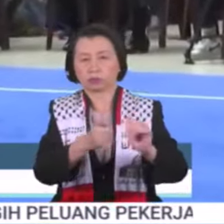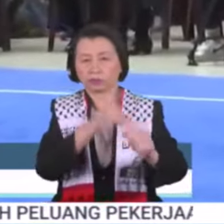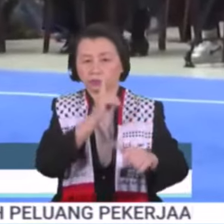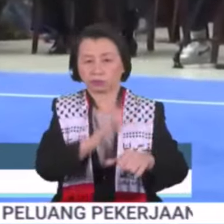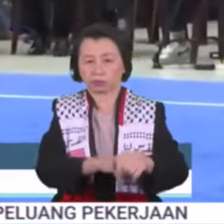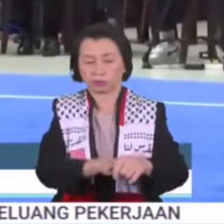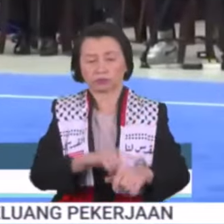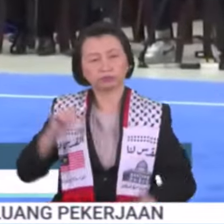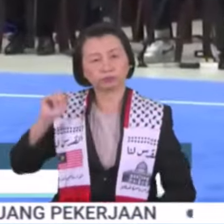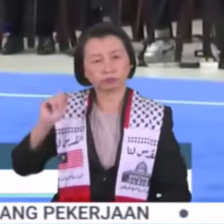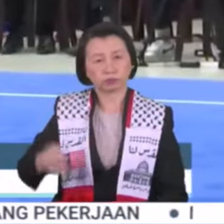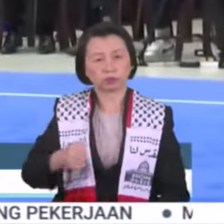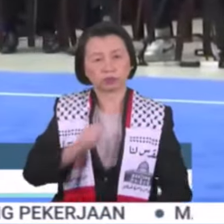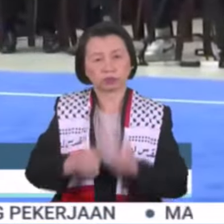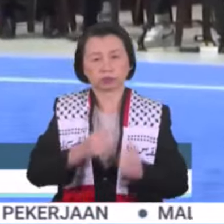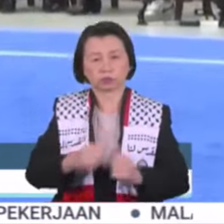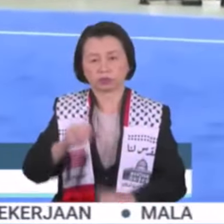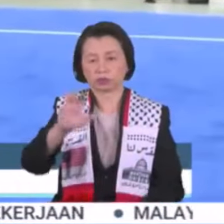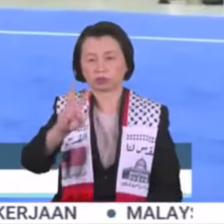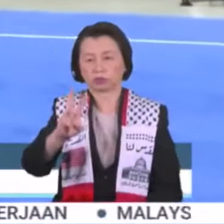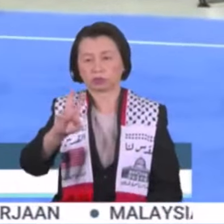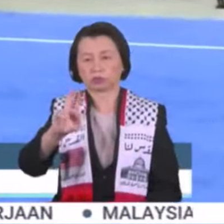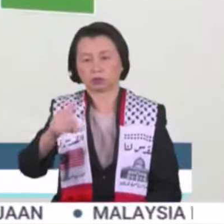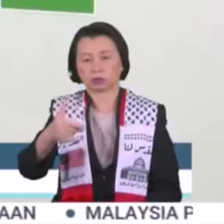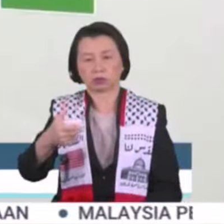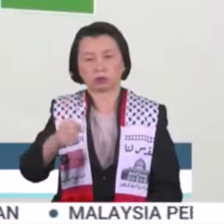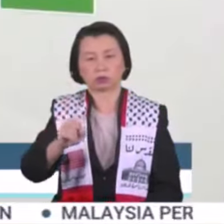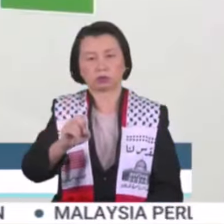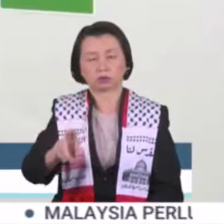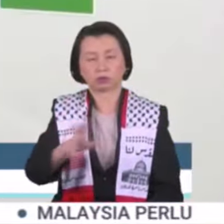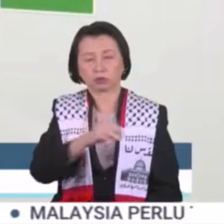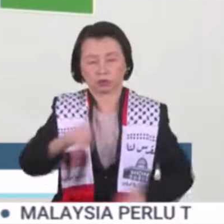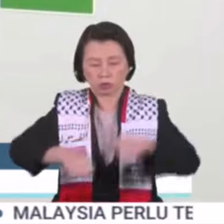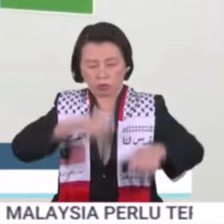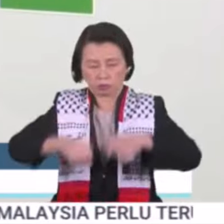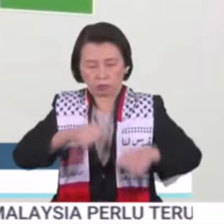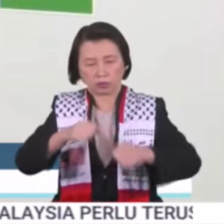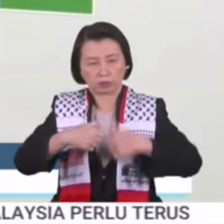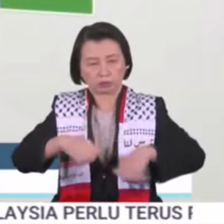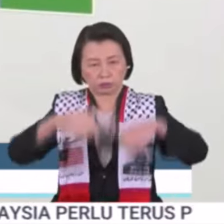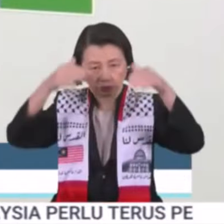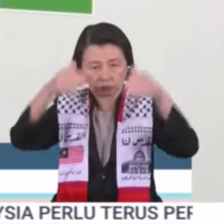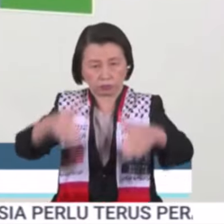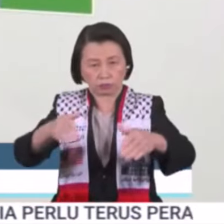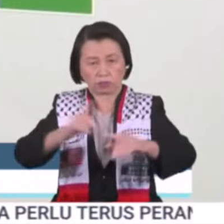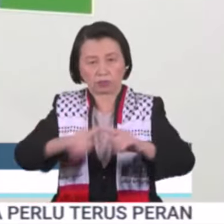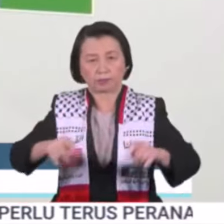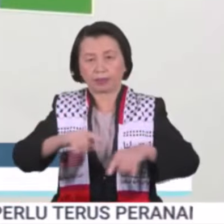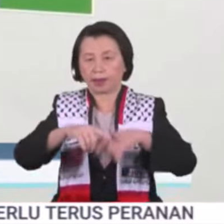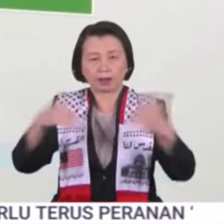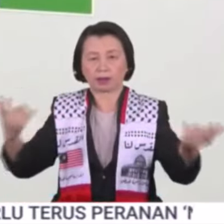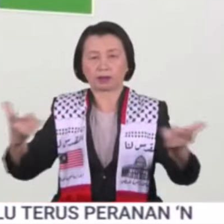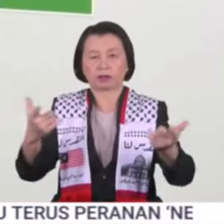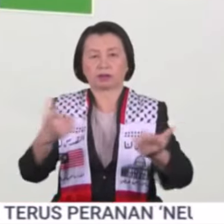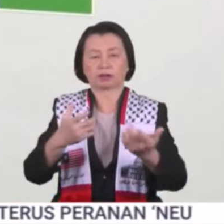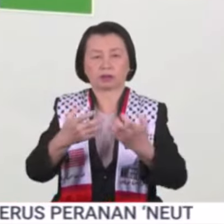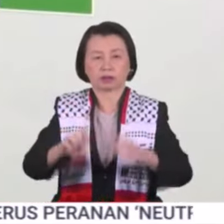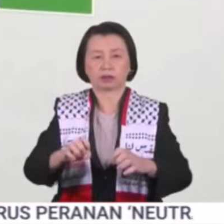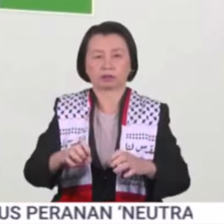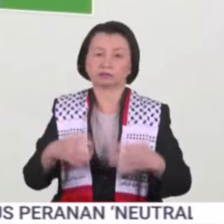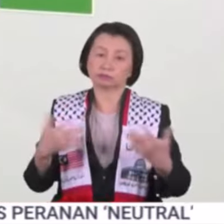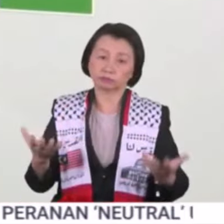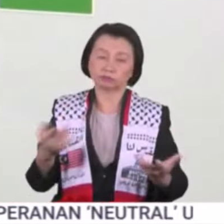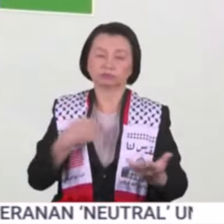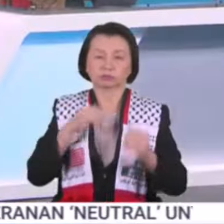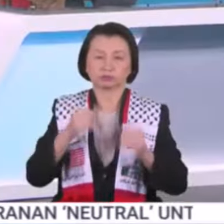pertama. Esok dijangka sukan wushu dan berbasikal masih akan jadi tumpuan tetapi dalam beberapa acara yang berbeza. Setakat